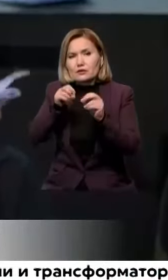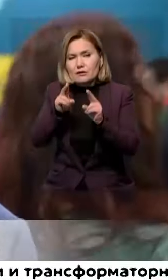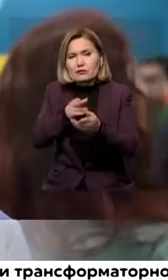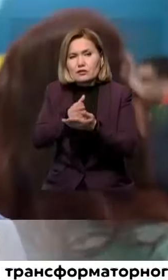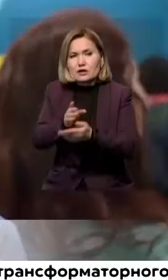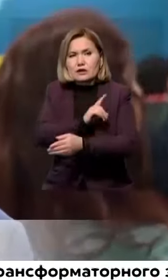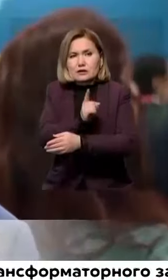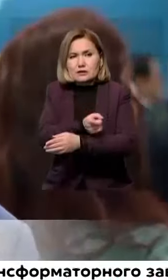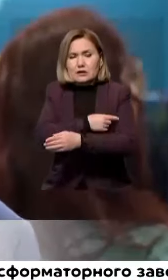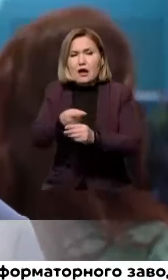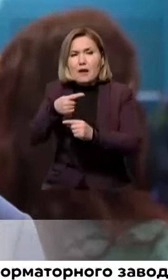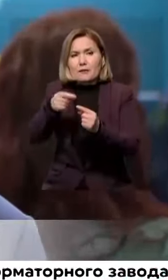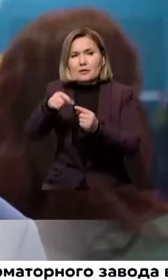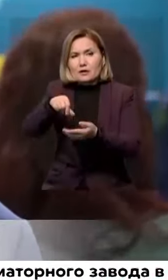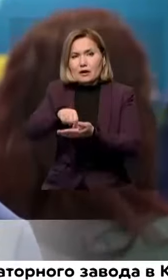көшбасшысы.